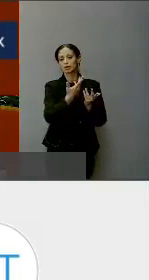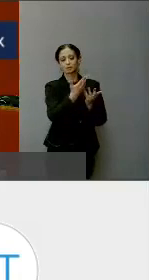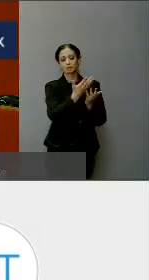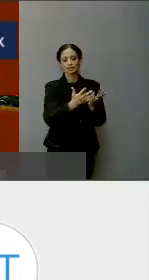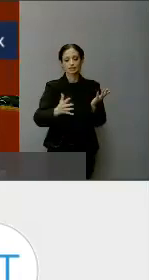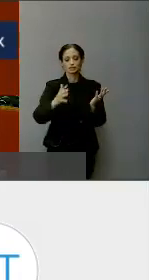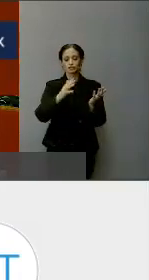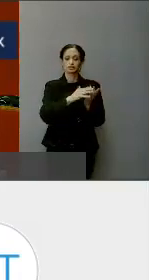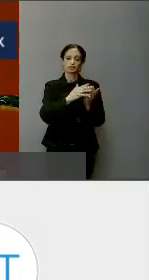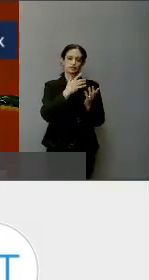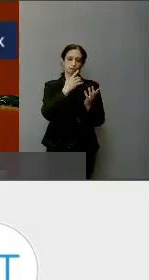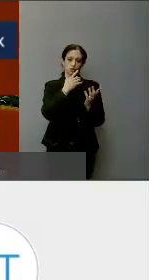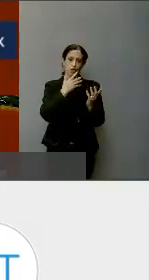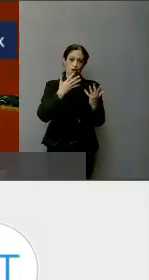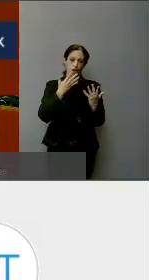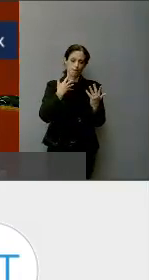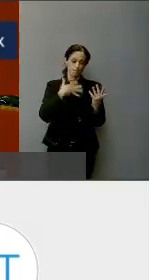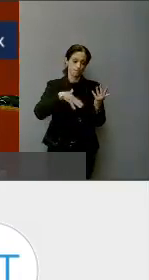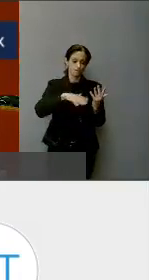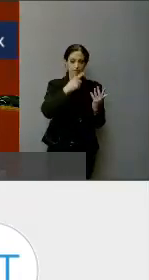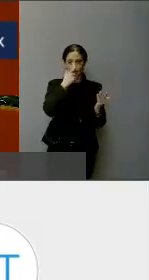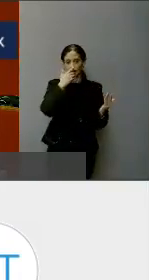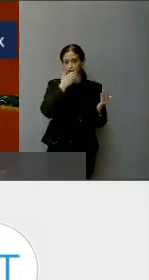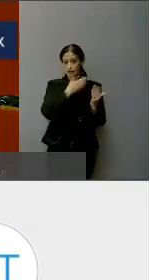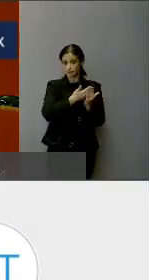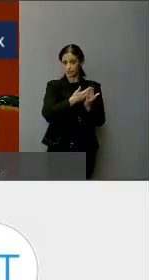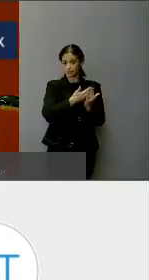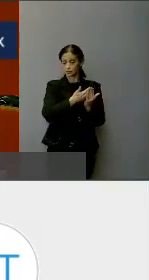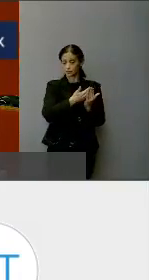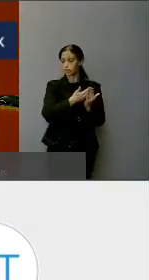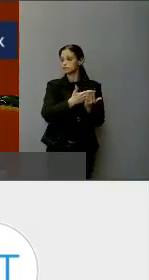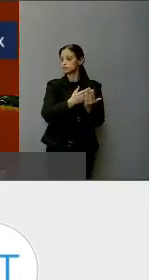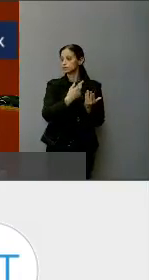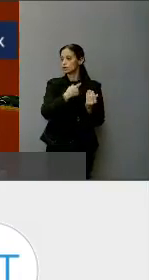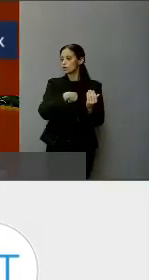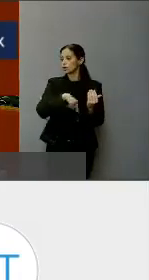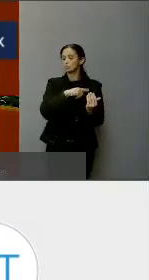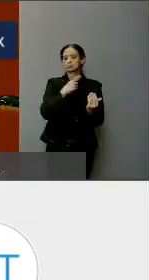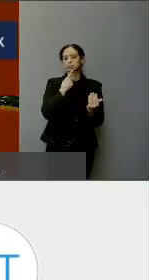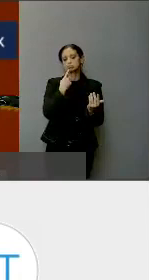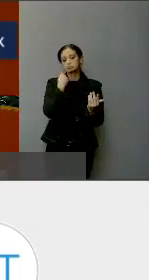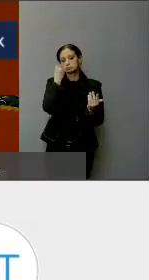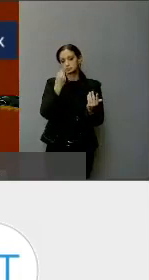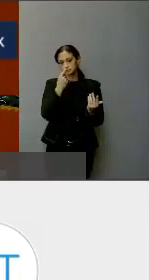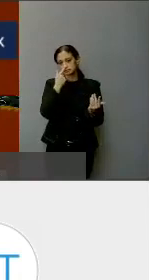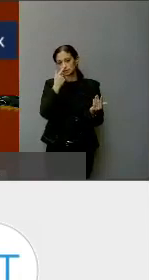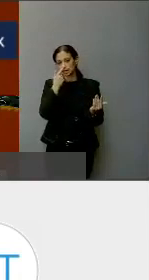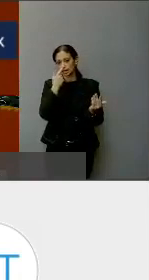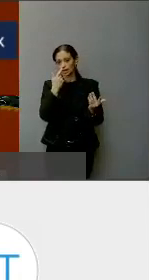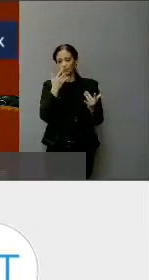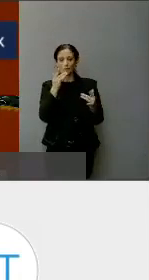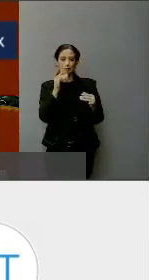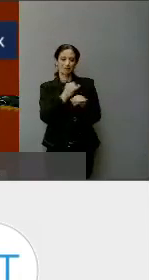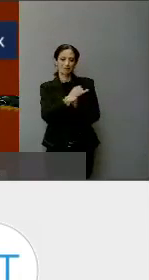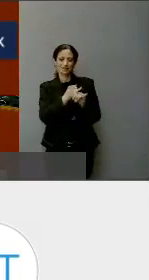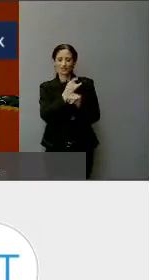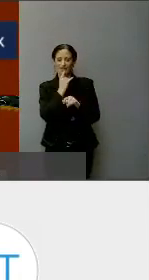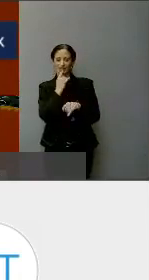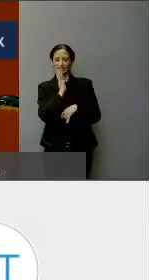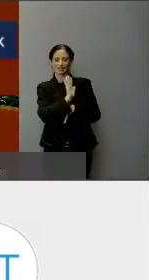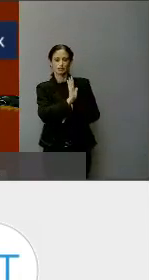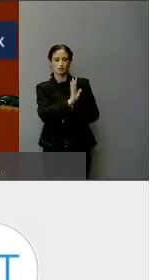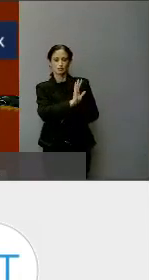ambientale adeguato dirà quello che noi riteniamo essere una peculiarità di quel territorio e